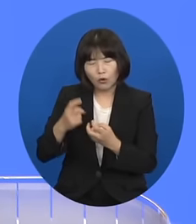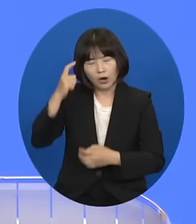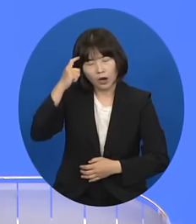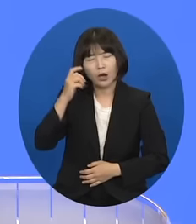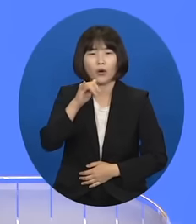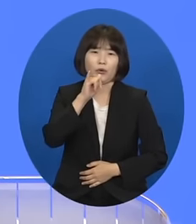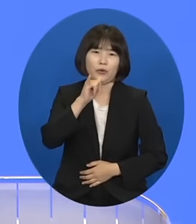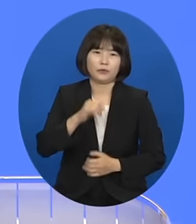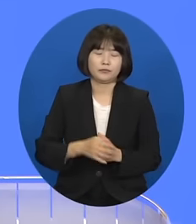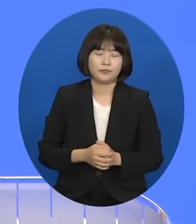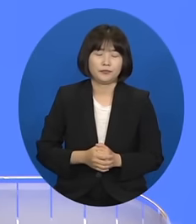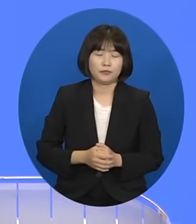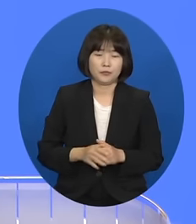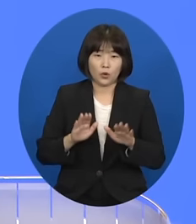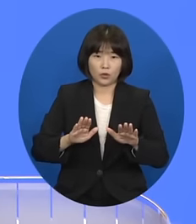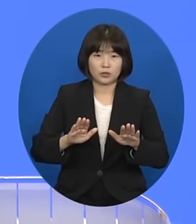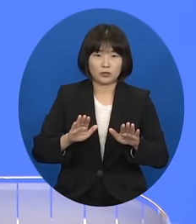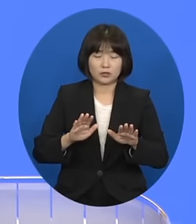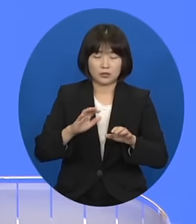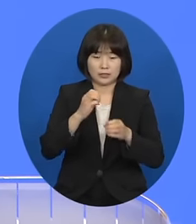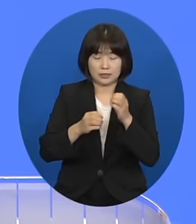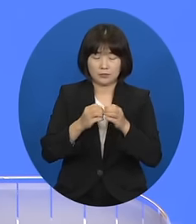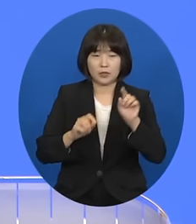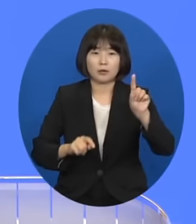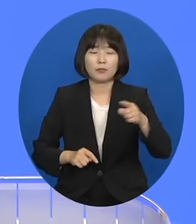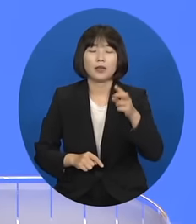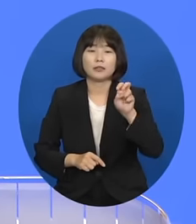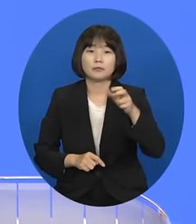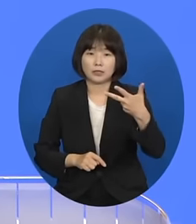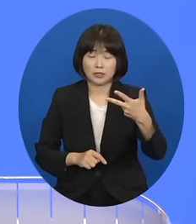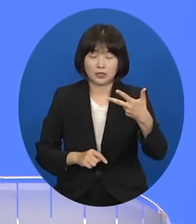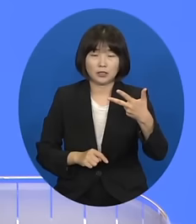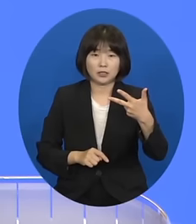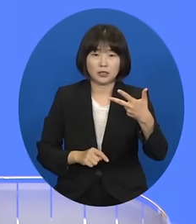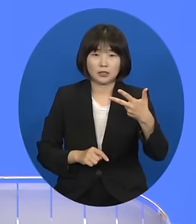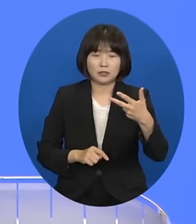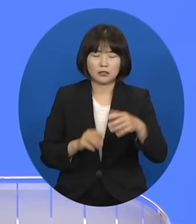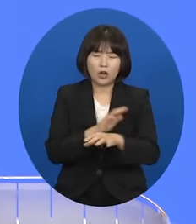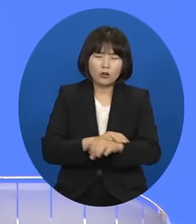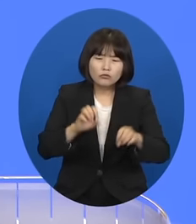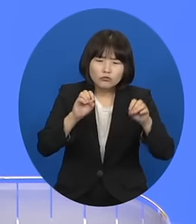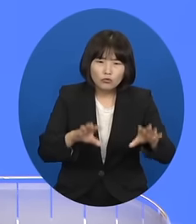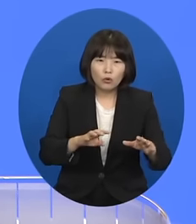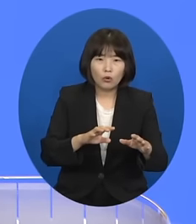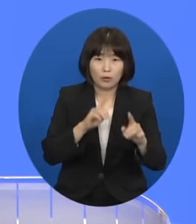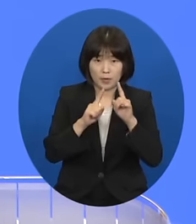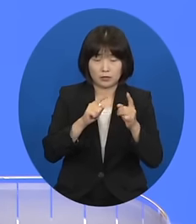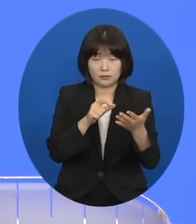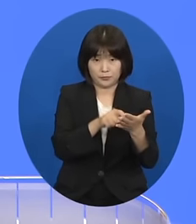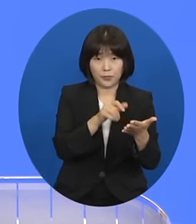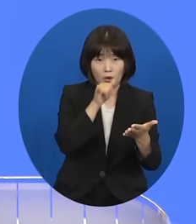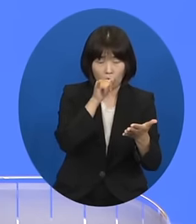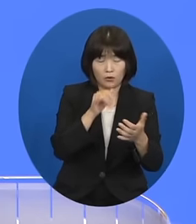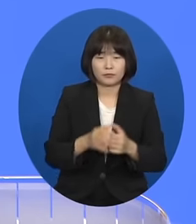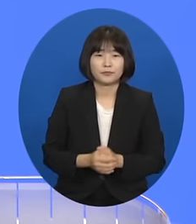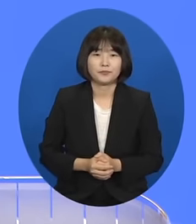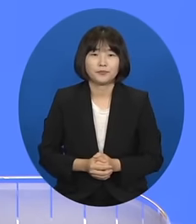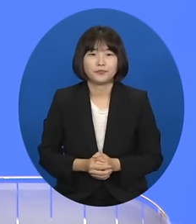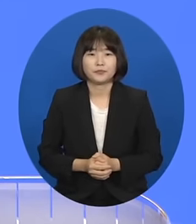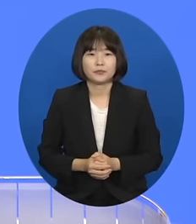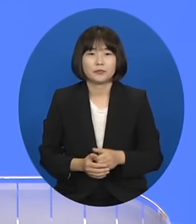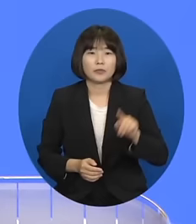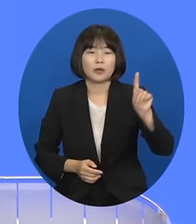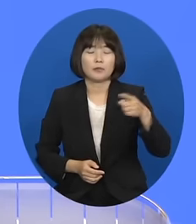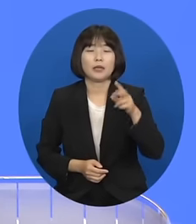자, 근데 오늘 127편에 헛수고에 대한 말씀이 나와요. 헛됨에 대한 말씀이 나옵니다. 자, 시편